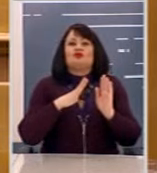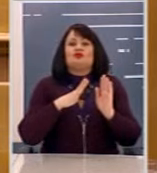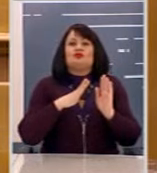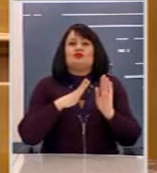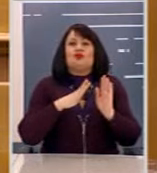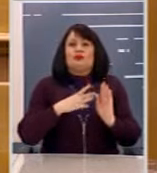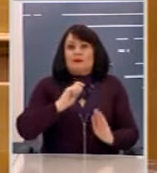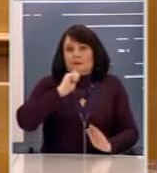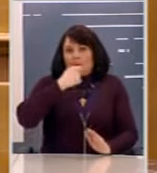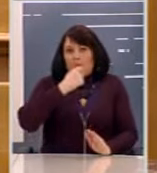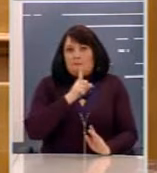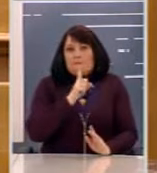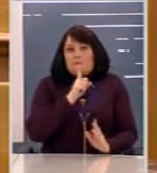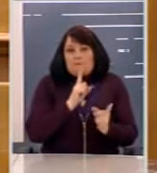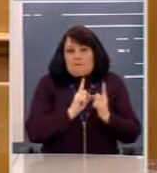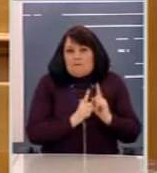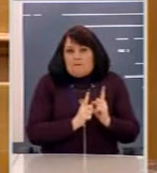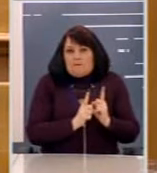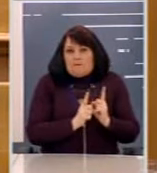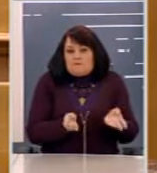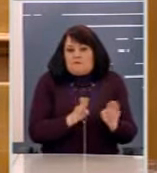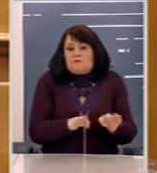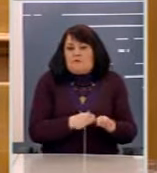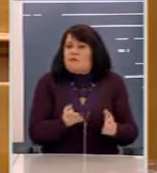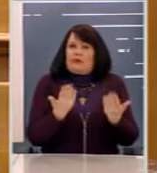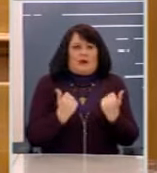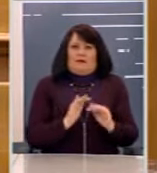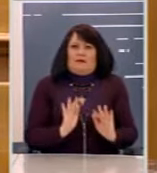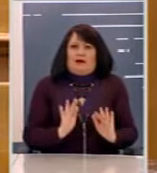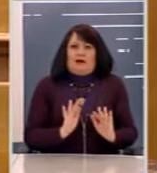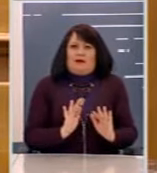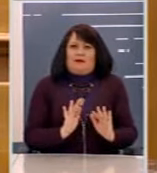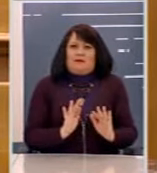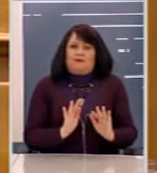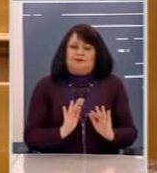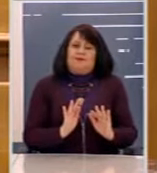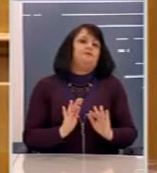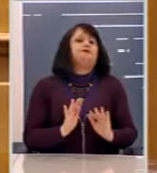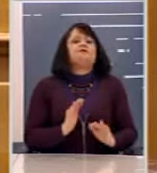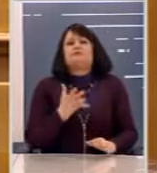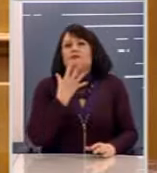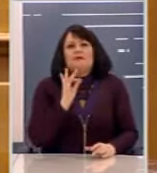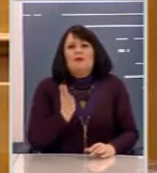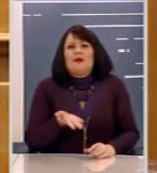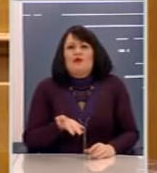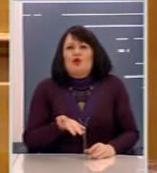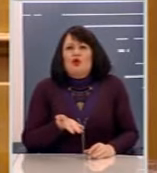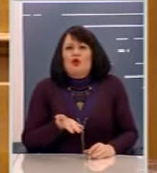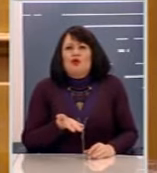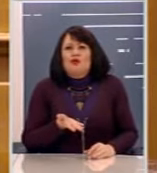ομερτά, ότι δεν υπάρχει συγκάλυψη, ότι δεν έχει κανένα λόγο